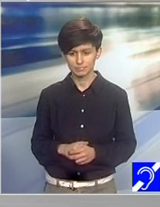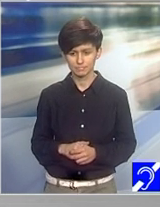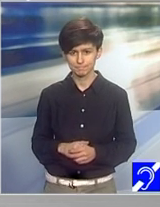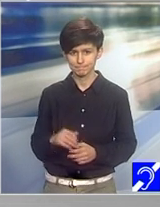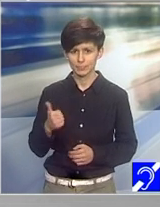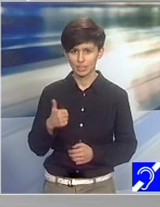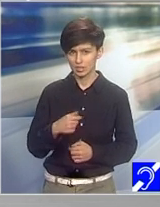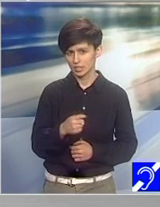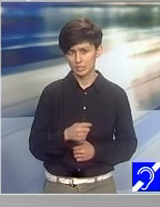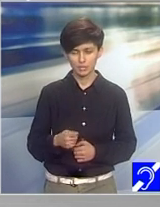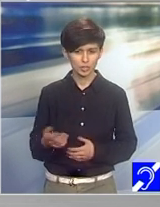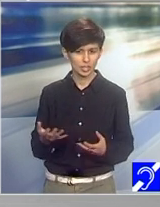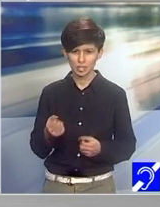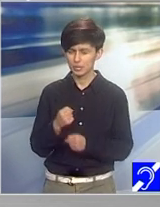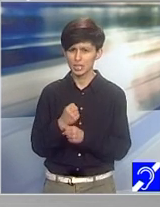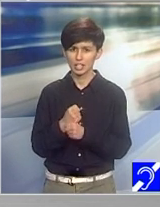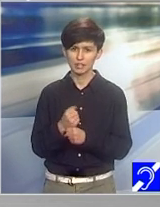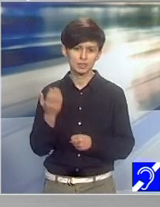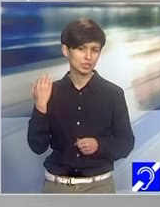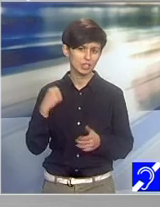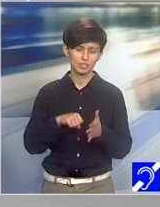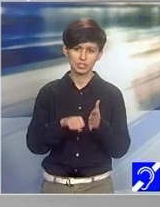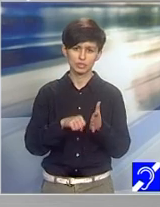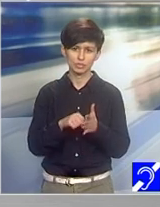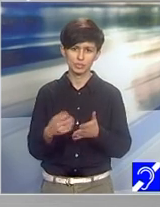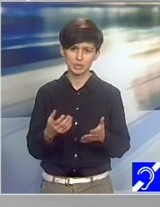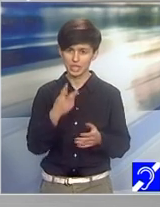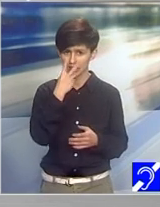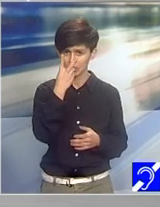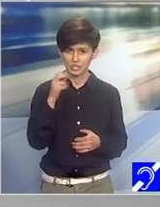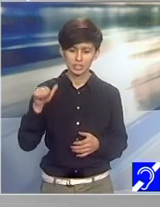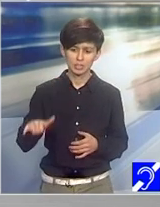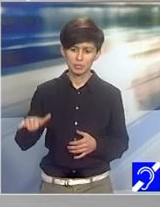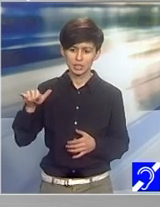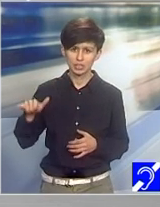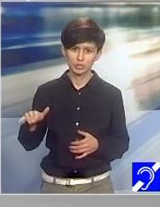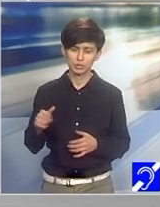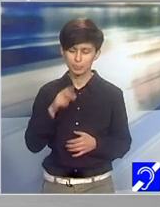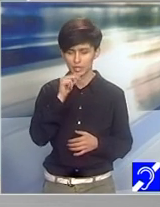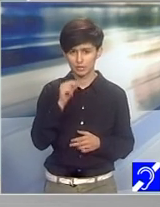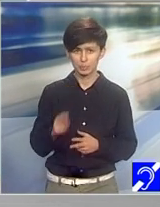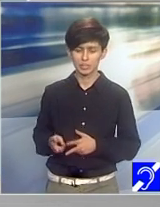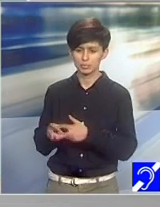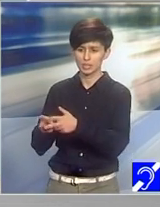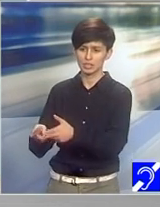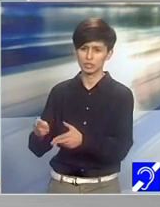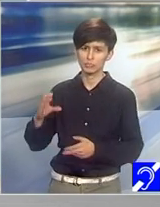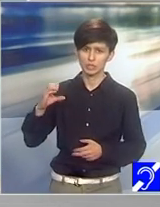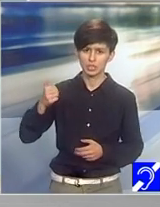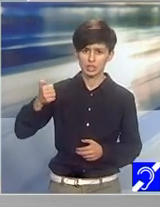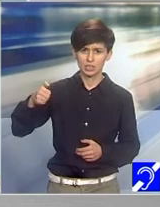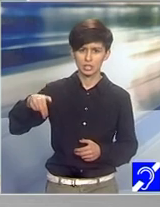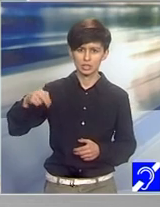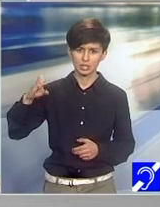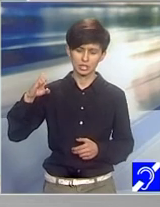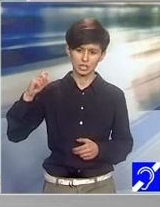Unul dintre proiecte care l-am făcut a fost un film care îl găsiți pe YouTube, este vorba de Drumul Cânepii. Și pe care l-ați lansat chiar în